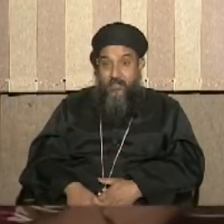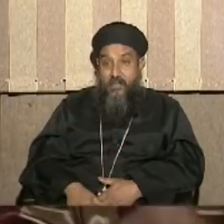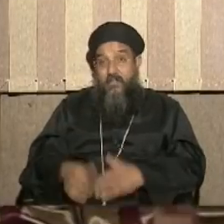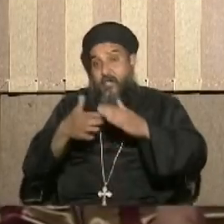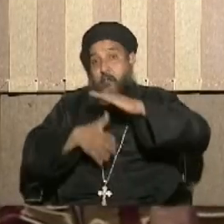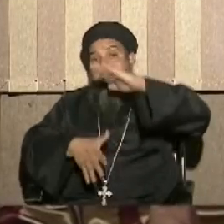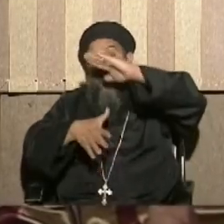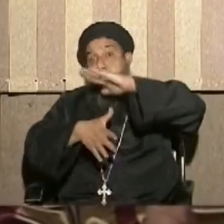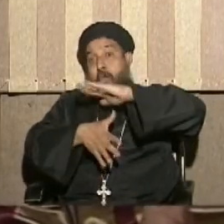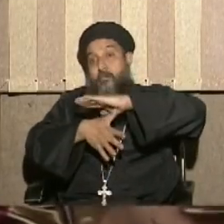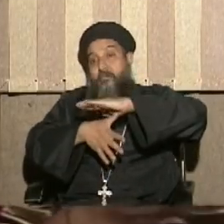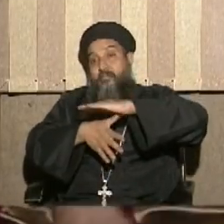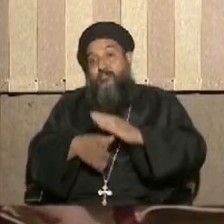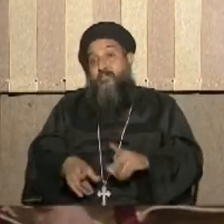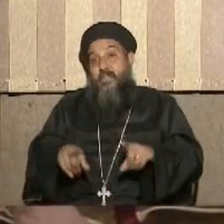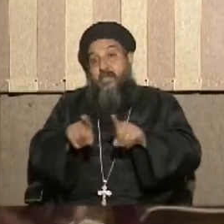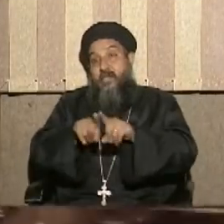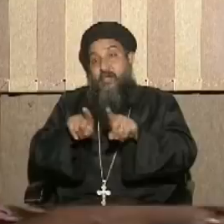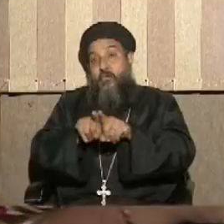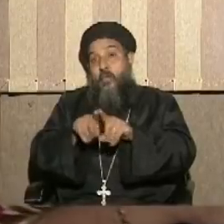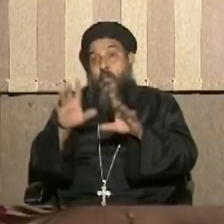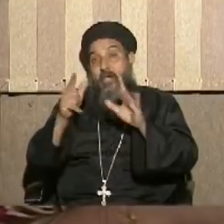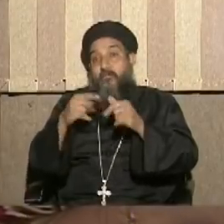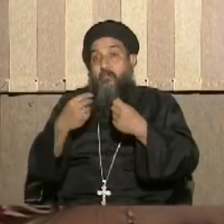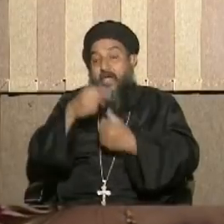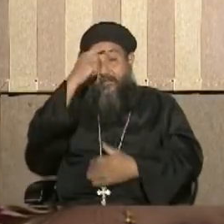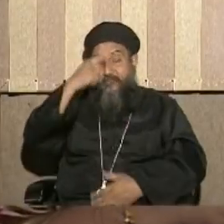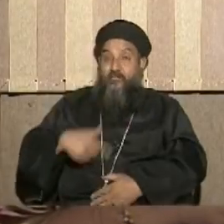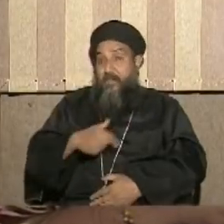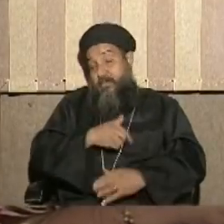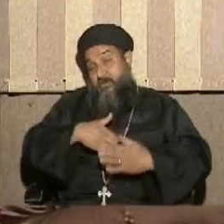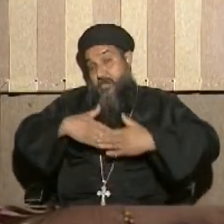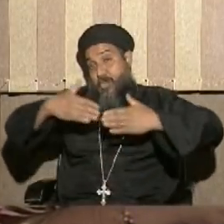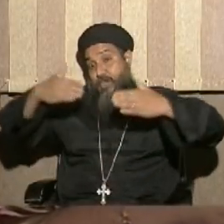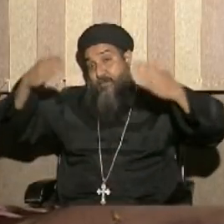ماكسيموس بطريرك ومعاه دوماديوس في الكاتدرائيه،